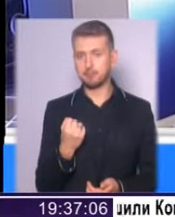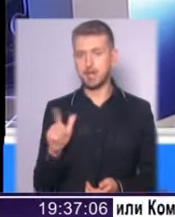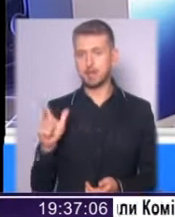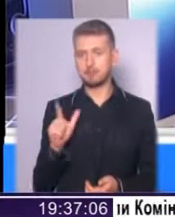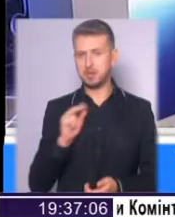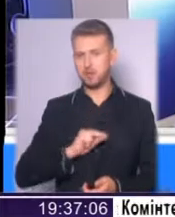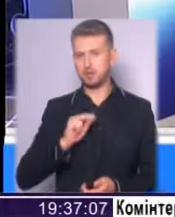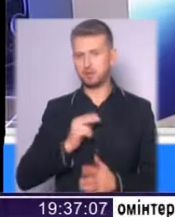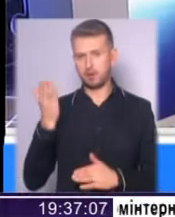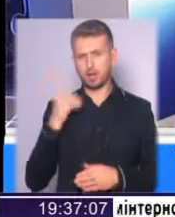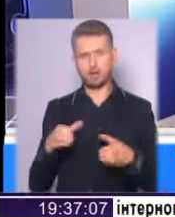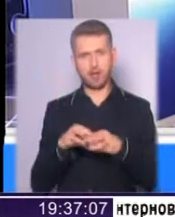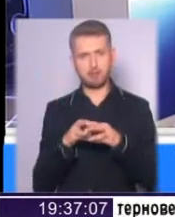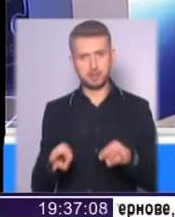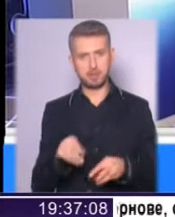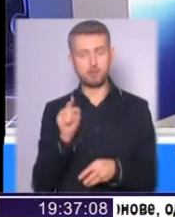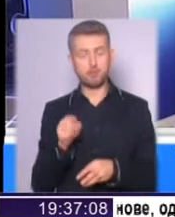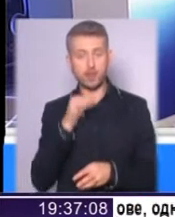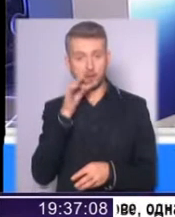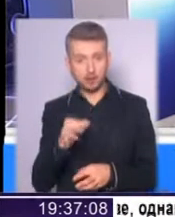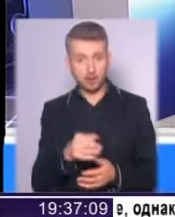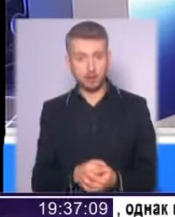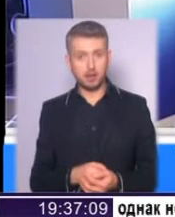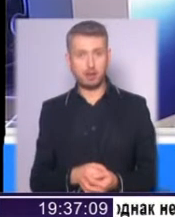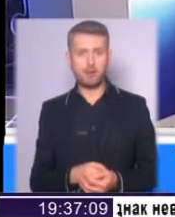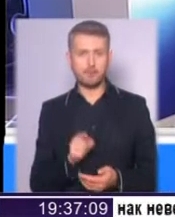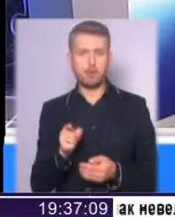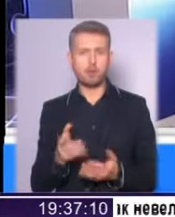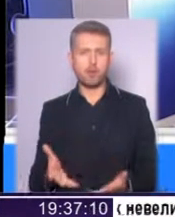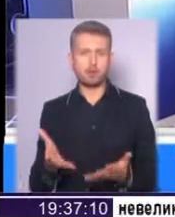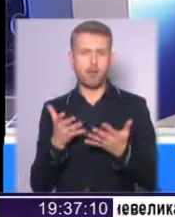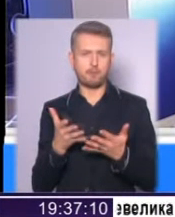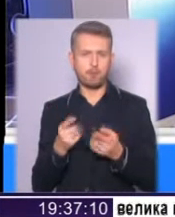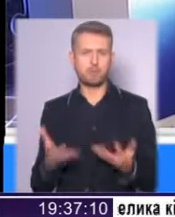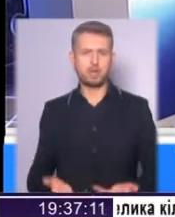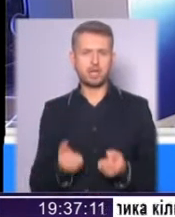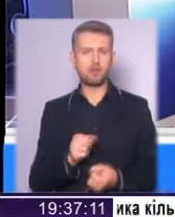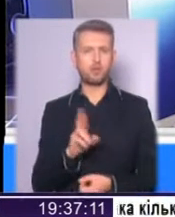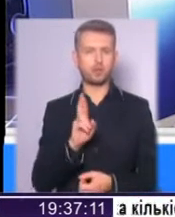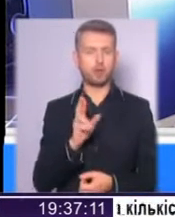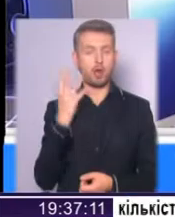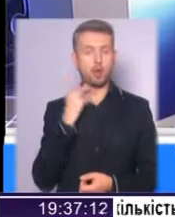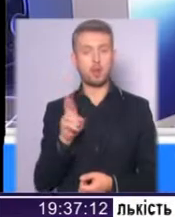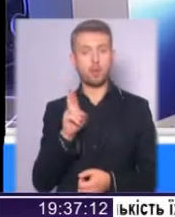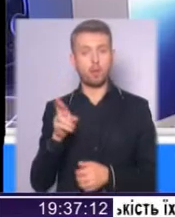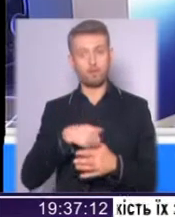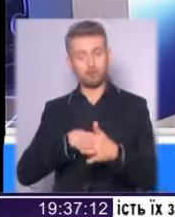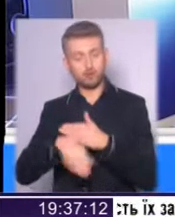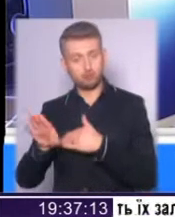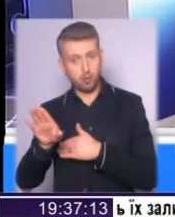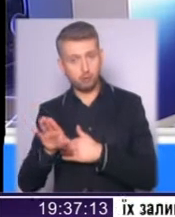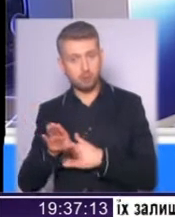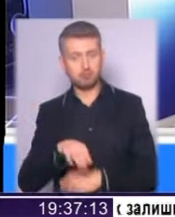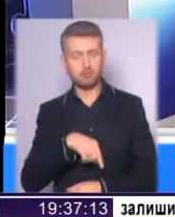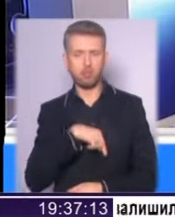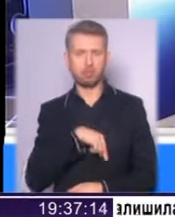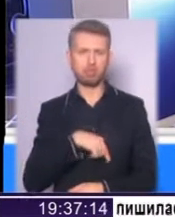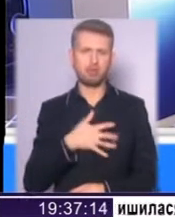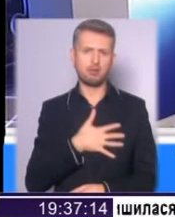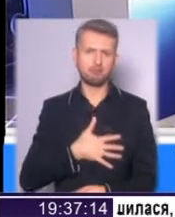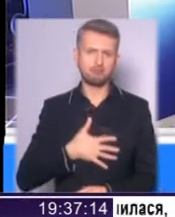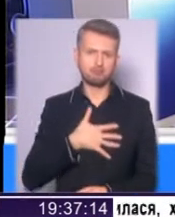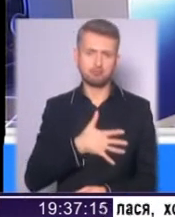сказати, депутатів за виживання, тому що насправді геноцид у державі. Правильно. Мене